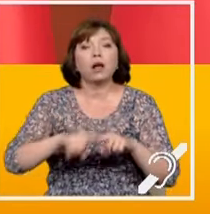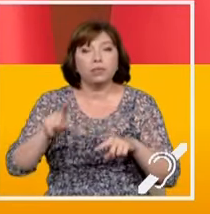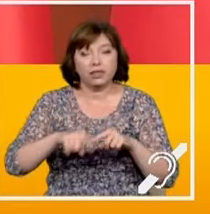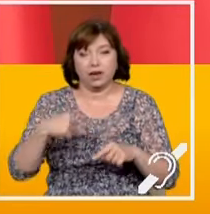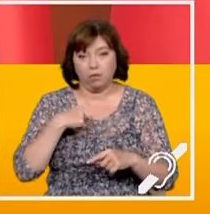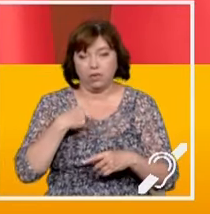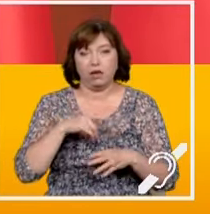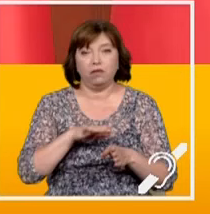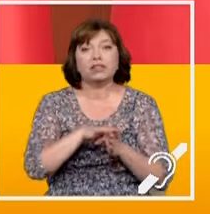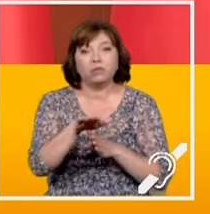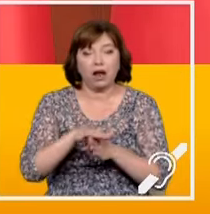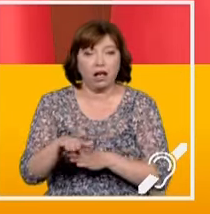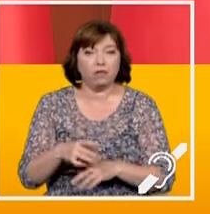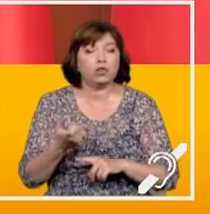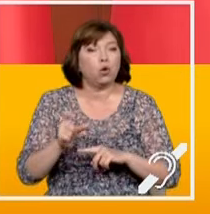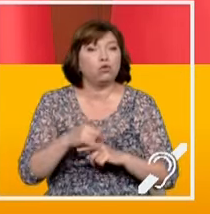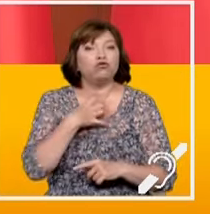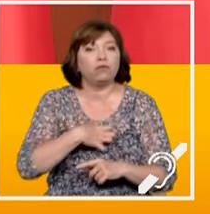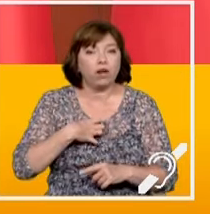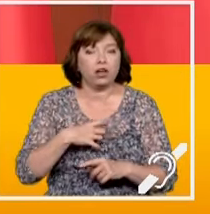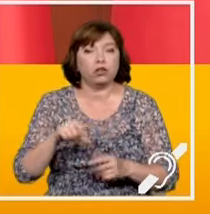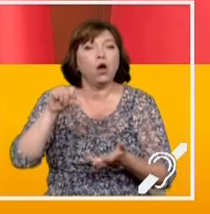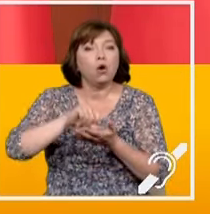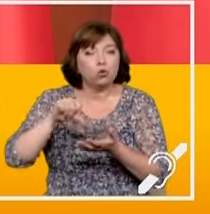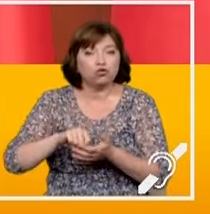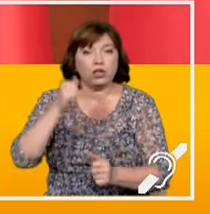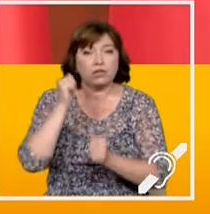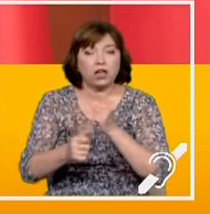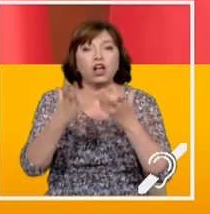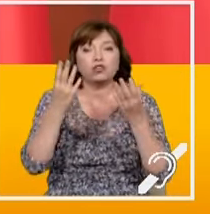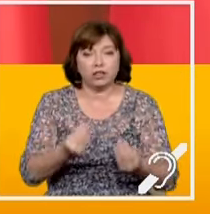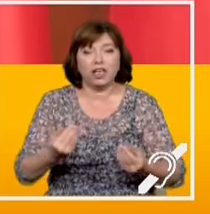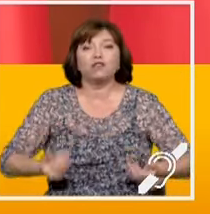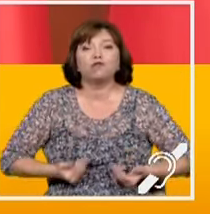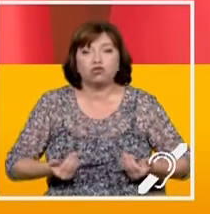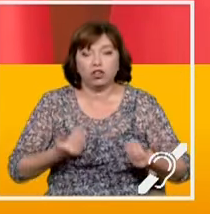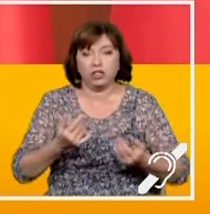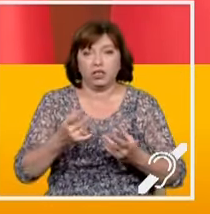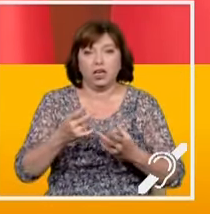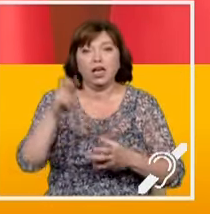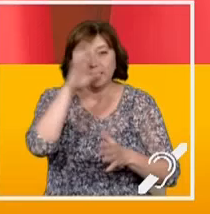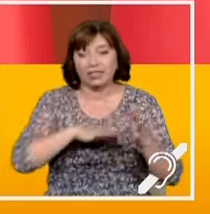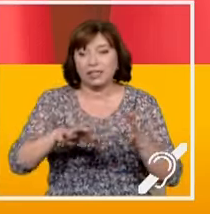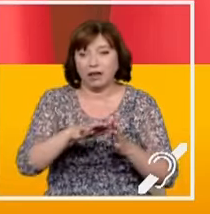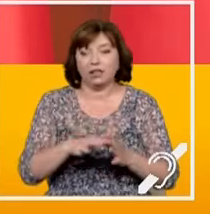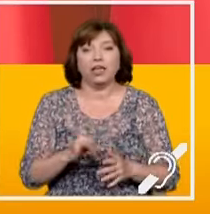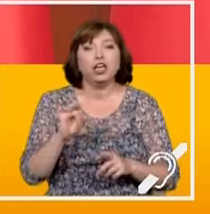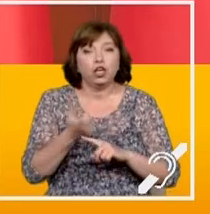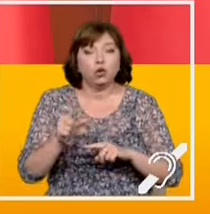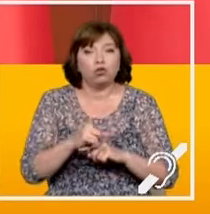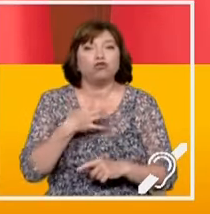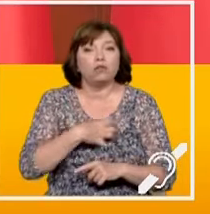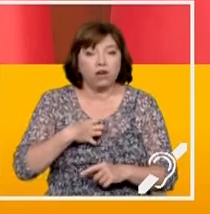avansa. Este esențial să ne implicăm zi de zi în viața comunității, însă la fel de